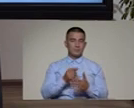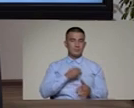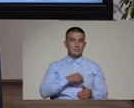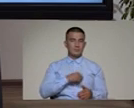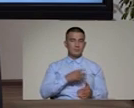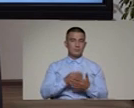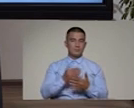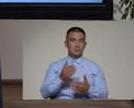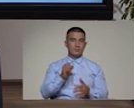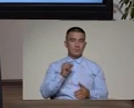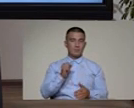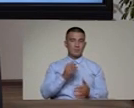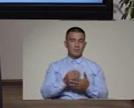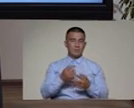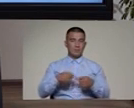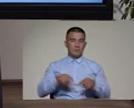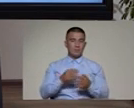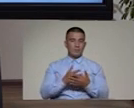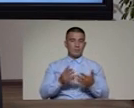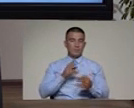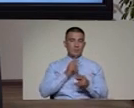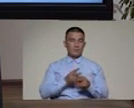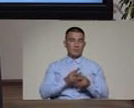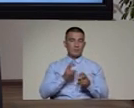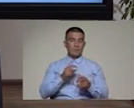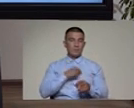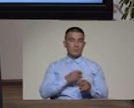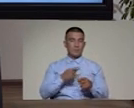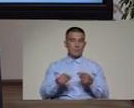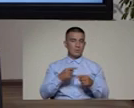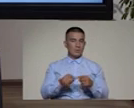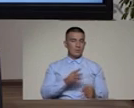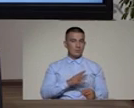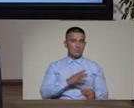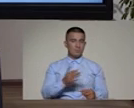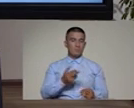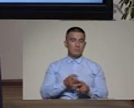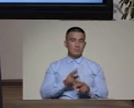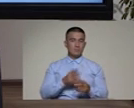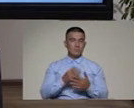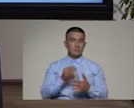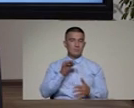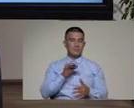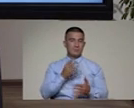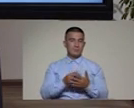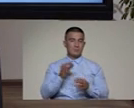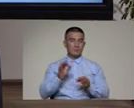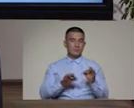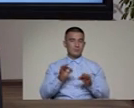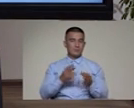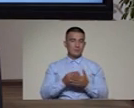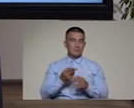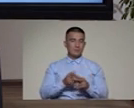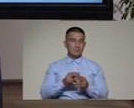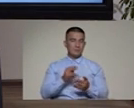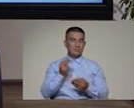xossalaridagi agregat holati metallarnikidan farq qiladi. Keling, uni davriy sistemani chizib bergan holatda